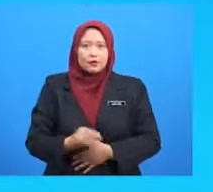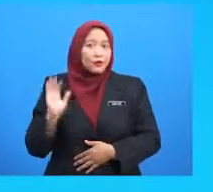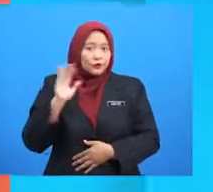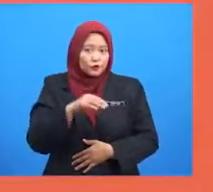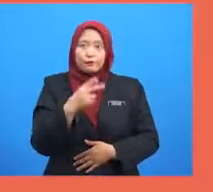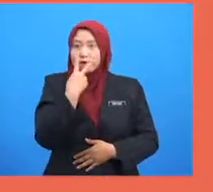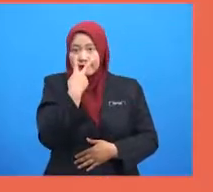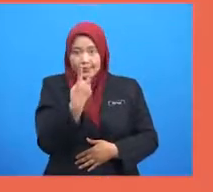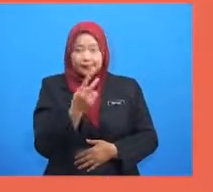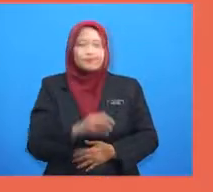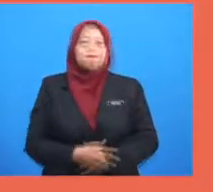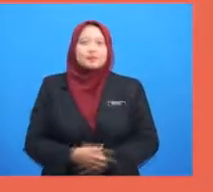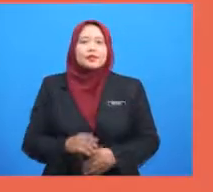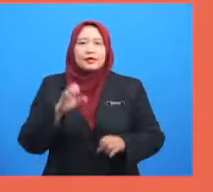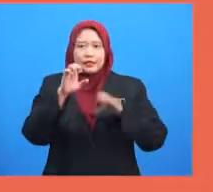lihat.